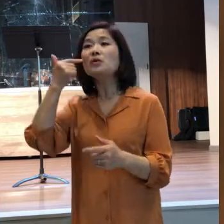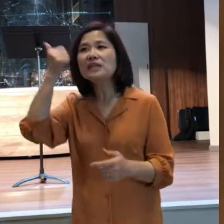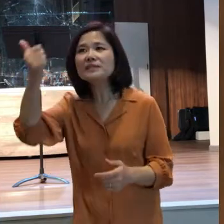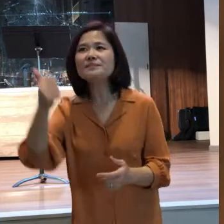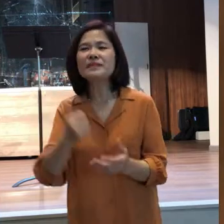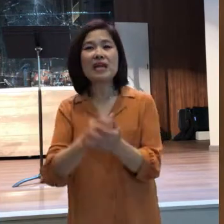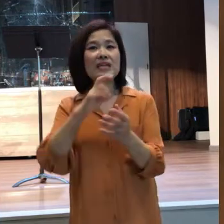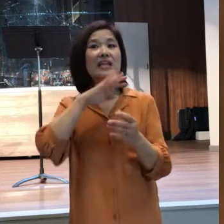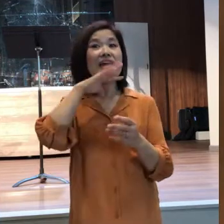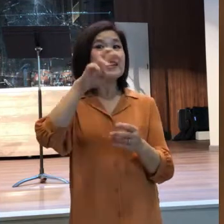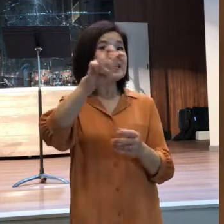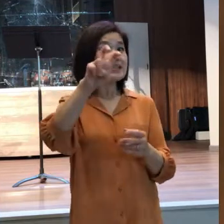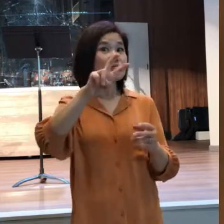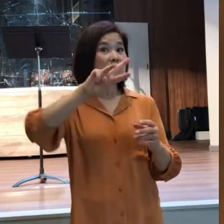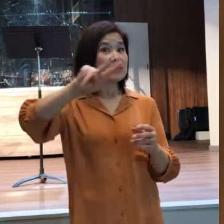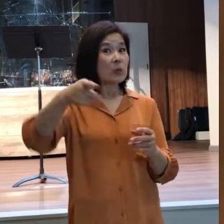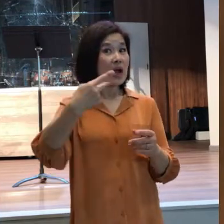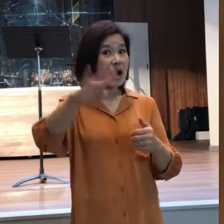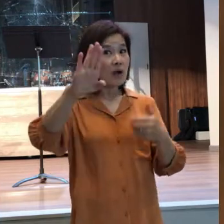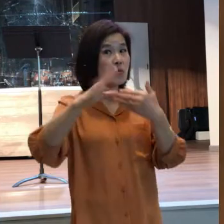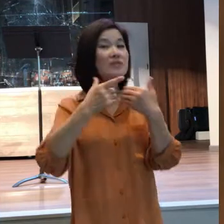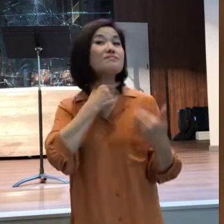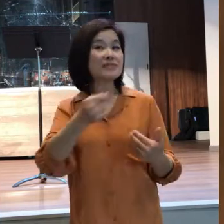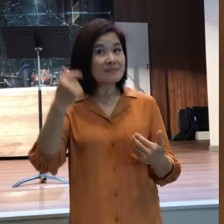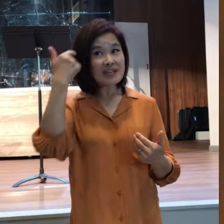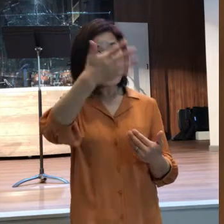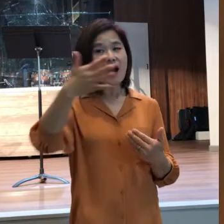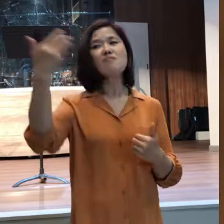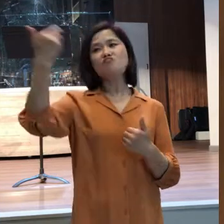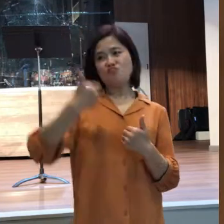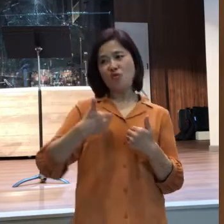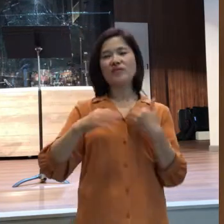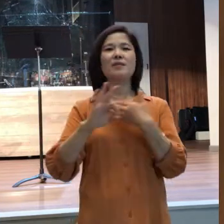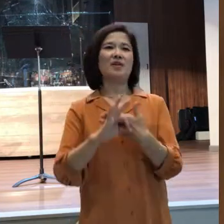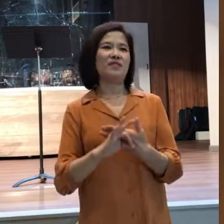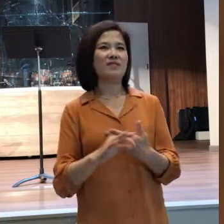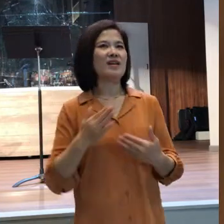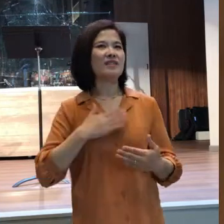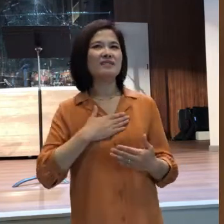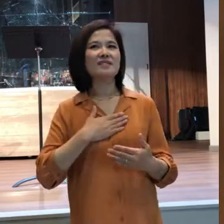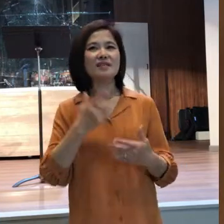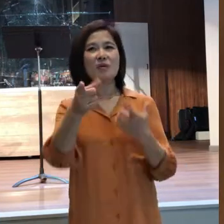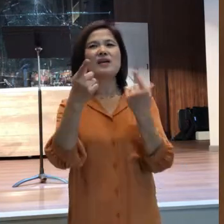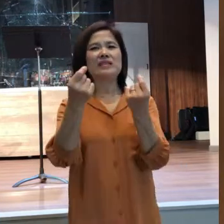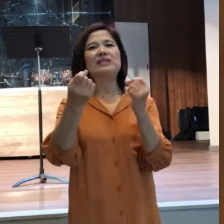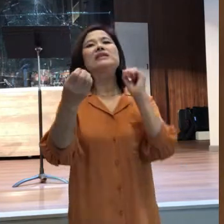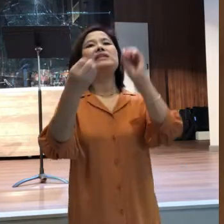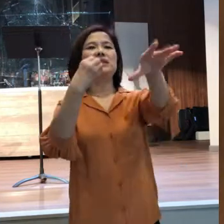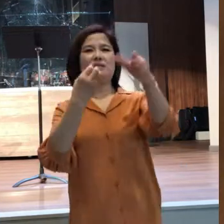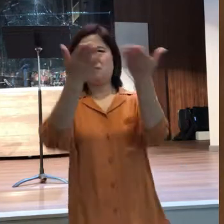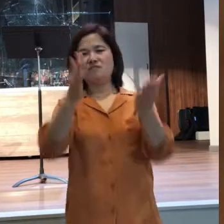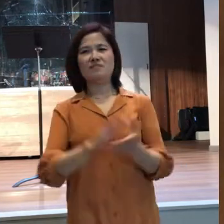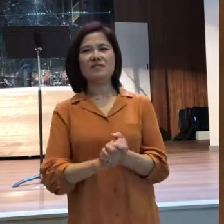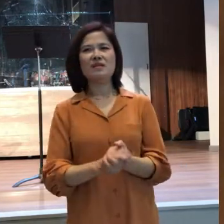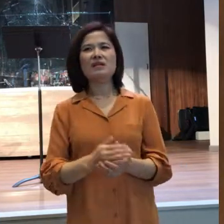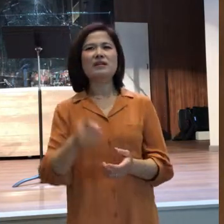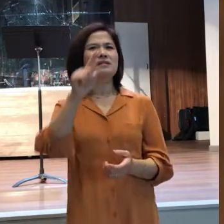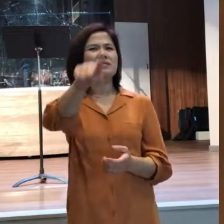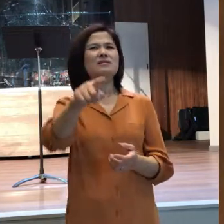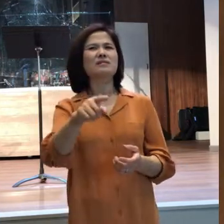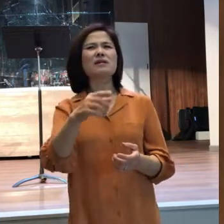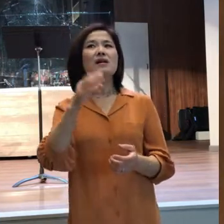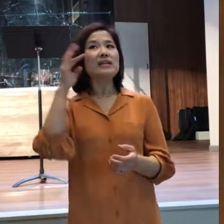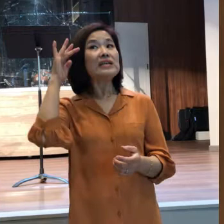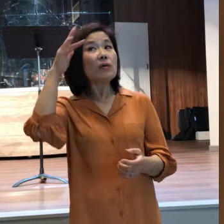목사님 20대로 다시 돌아가고 싶으십니까? 라고 물어본다면 저는 이렇게 대답할 것입니다.